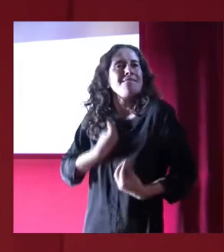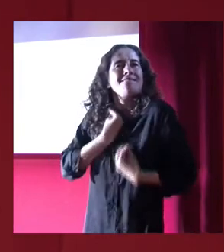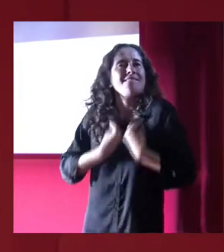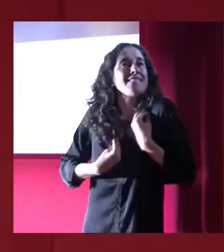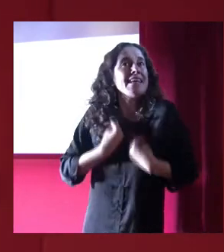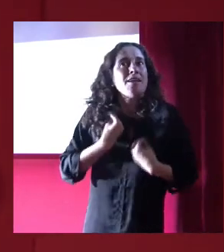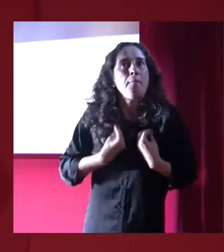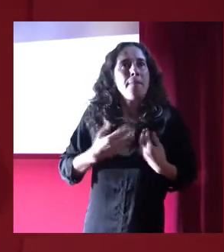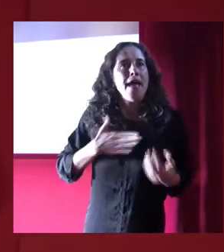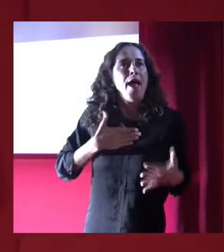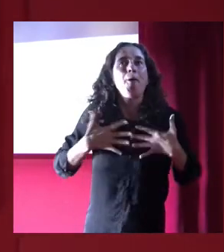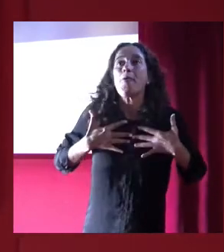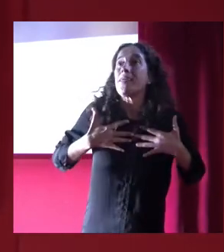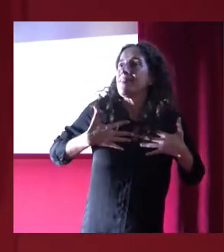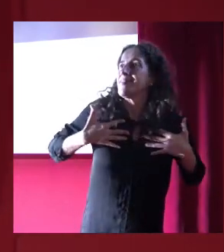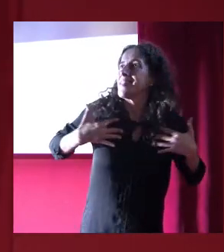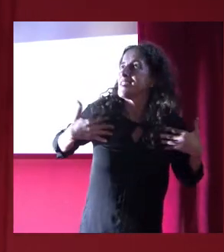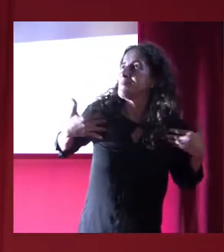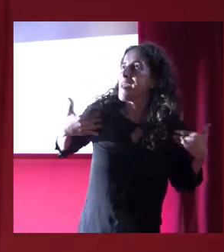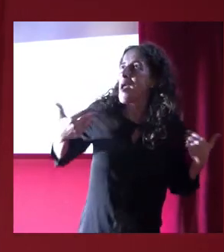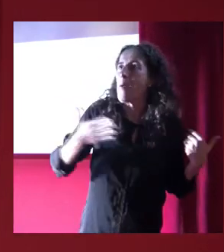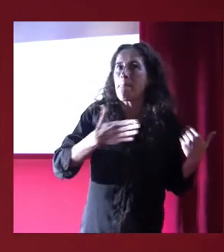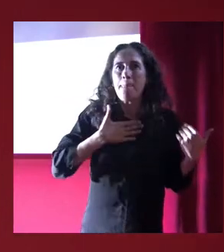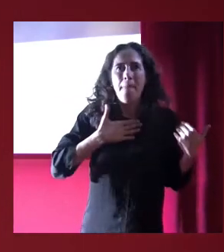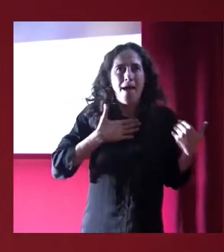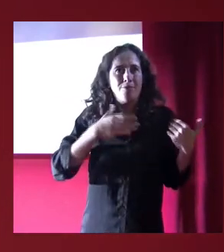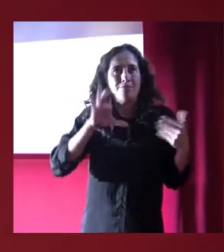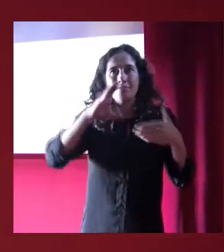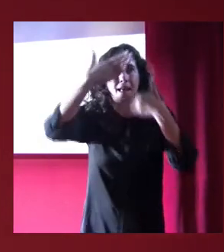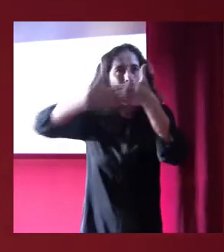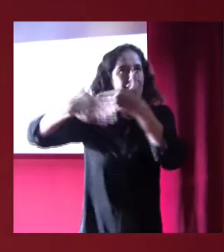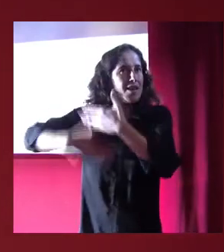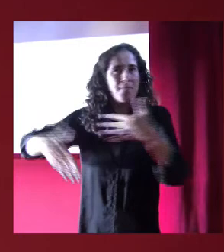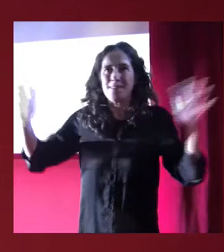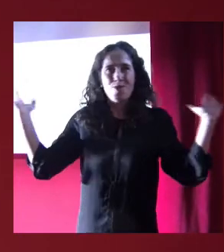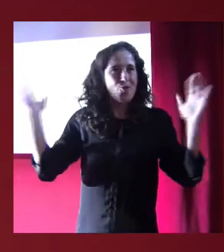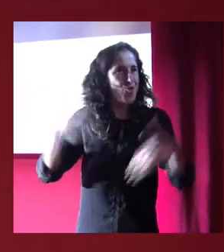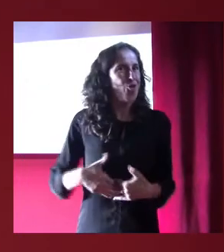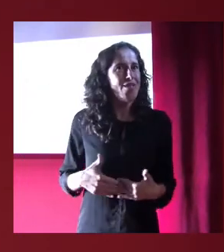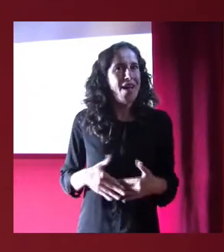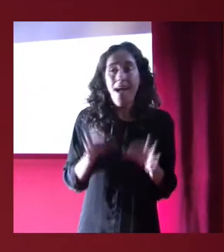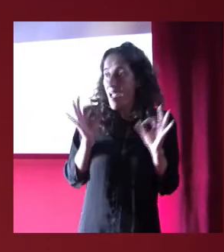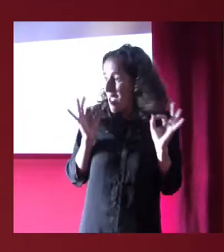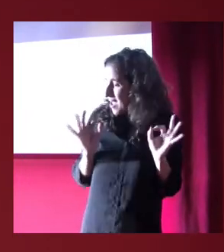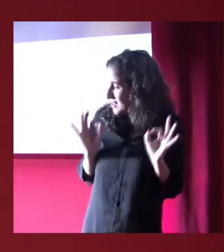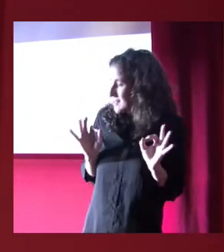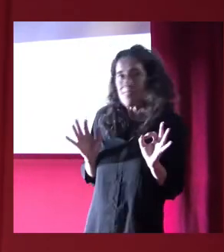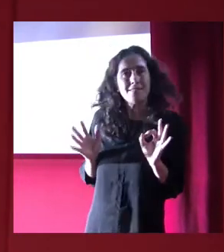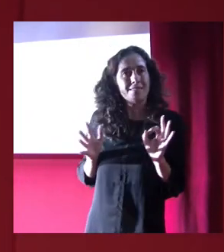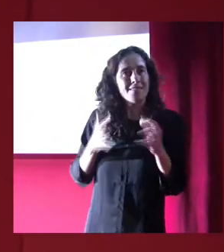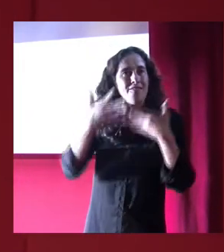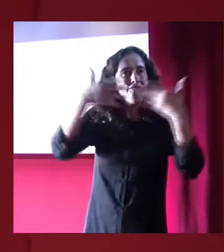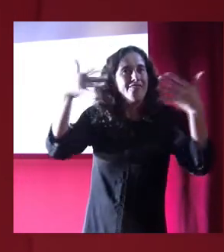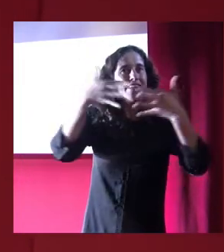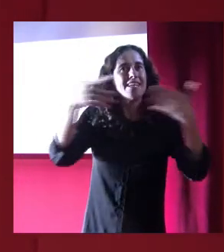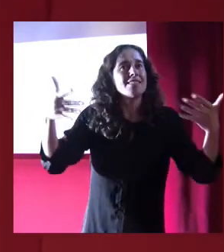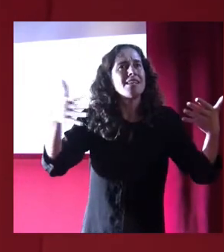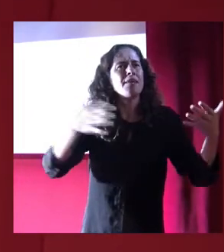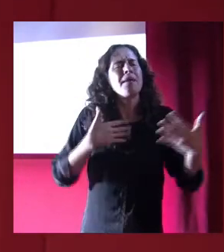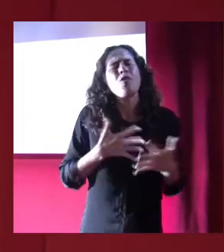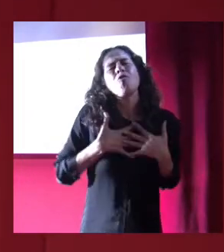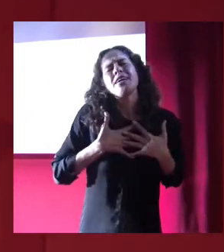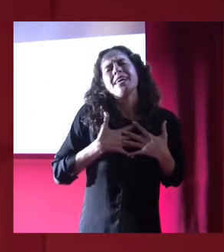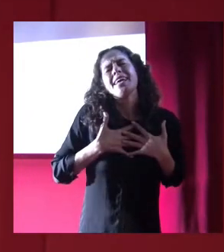el meu entusiasme per la vila on vaig néixer no té límits. I és exactament això. El meu entusiasme per